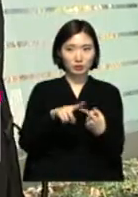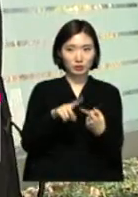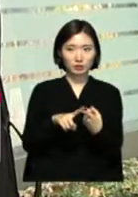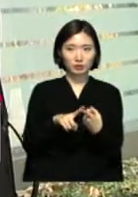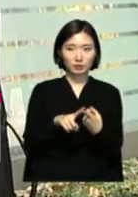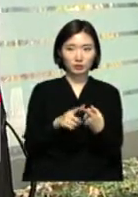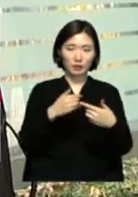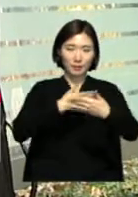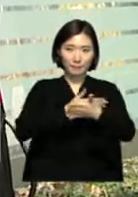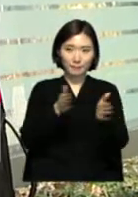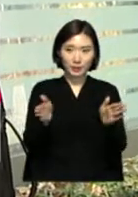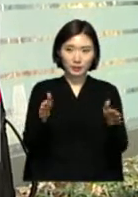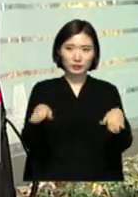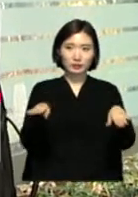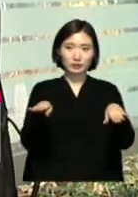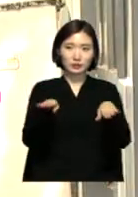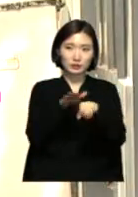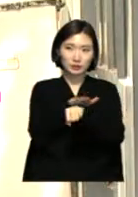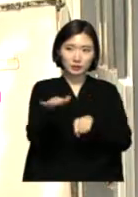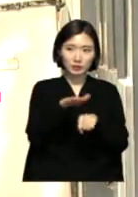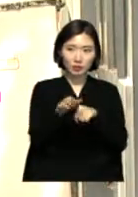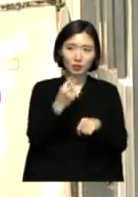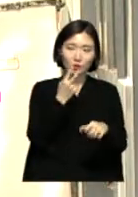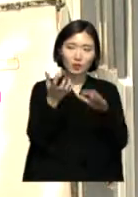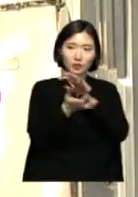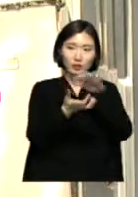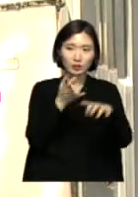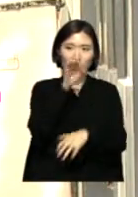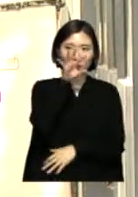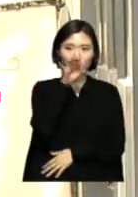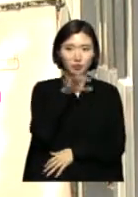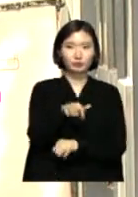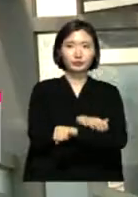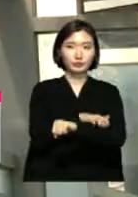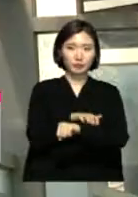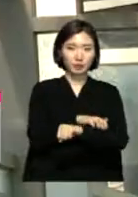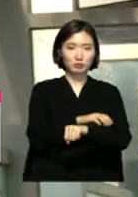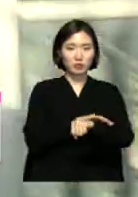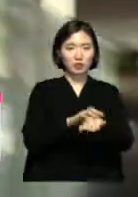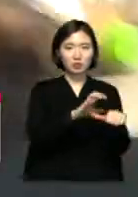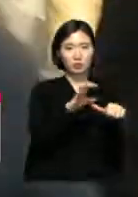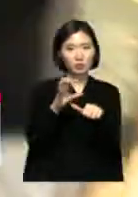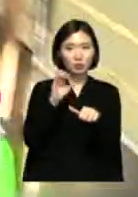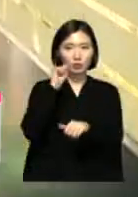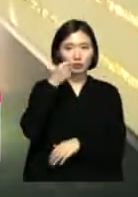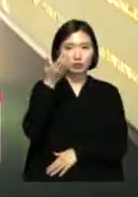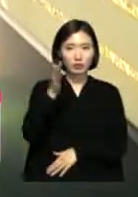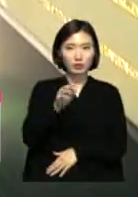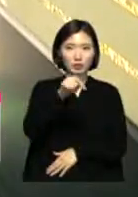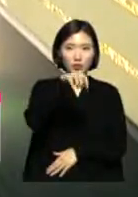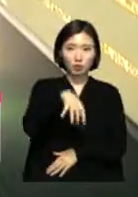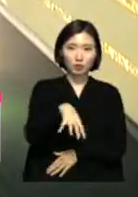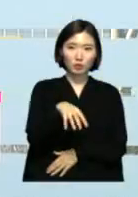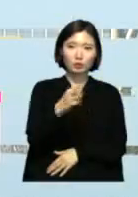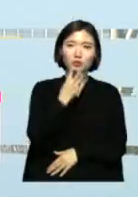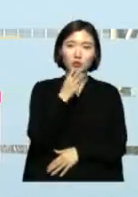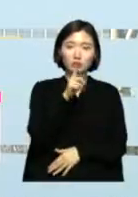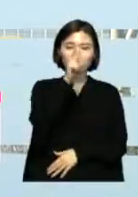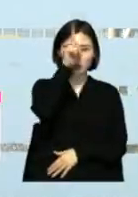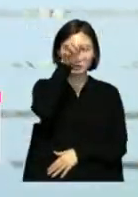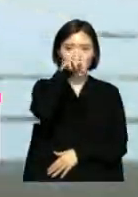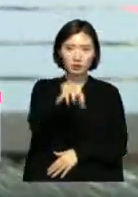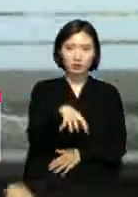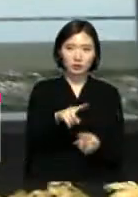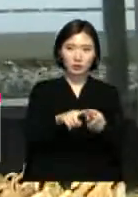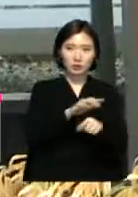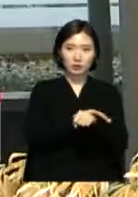그 박스형으로 해서 그게 환기가 잘 안 돼서 불편한 그 잘 이용을 안 하게 되는데 여기 서울시청 흡연실 같은 경우에는 이게